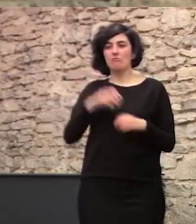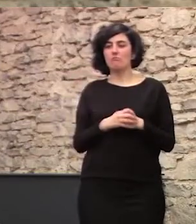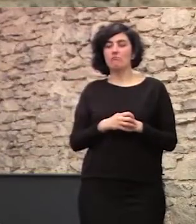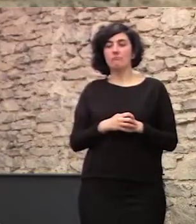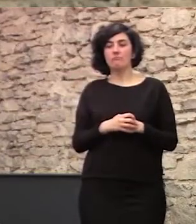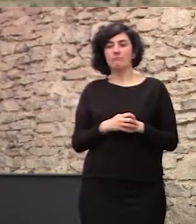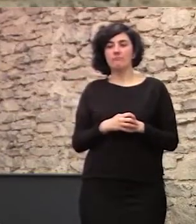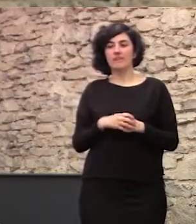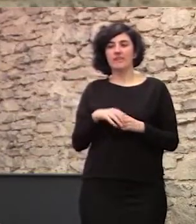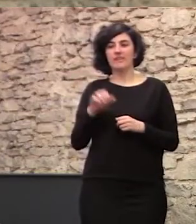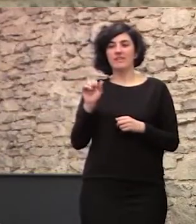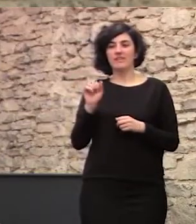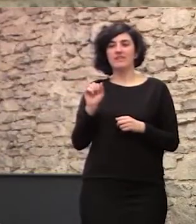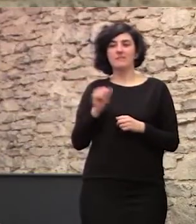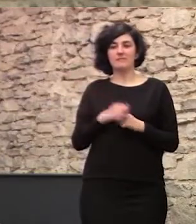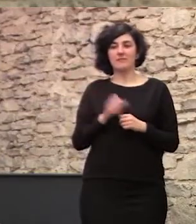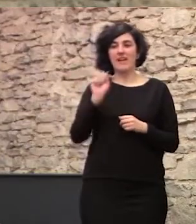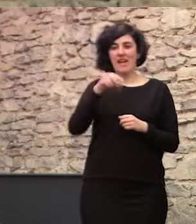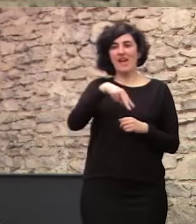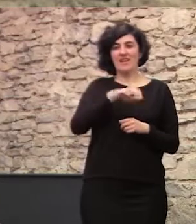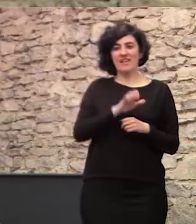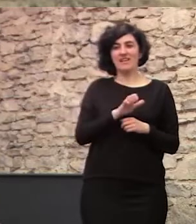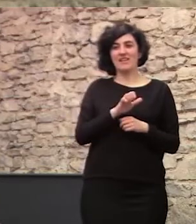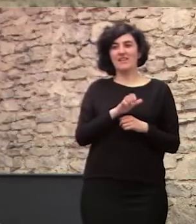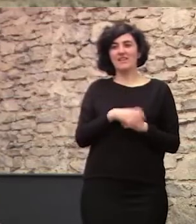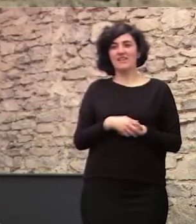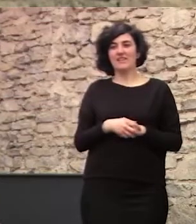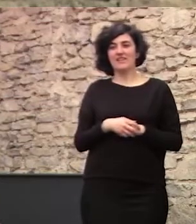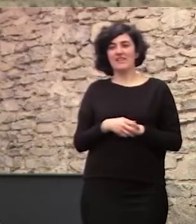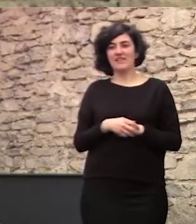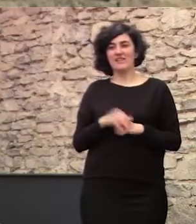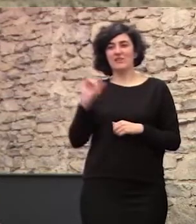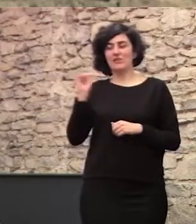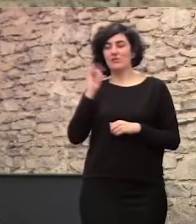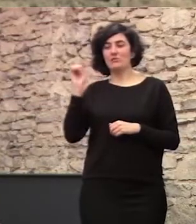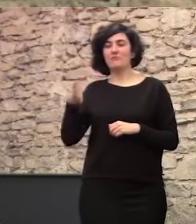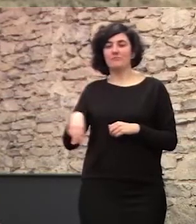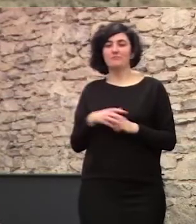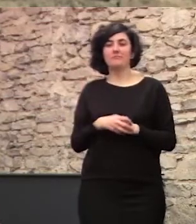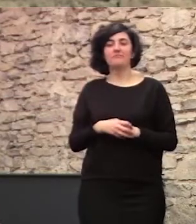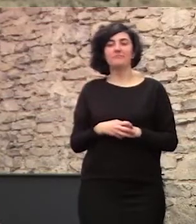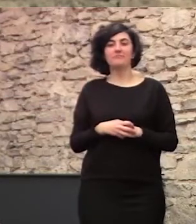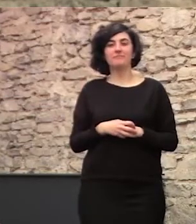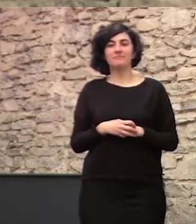Bueno, hau da ikusiko genukena guk, liburu denan.